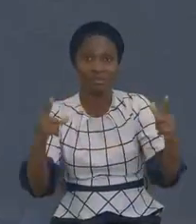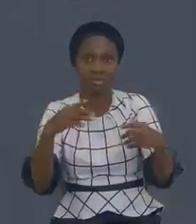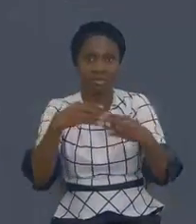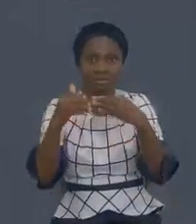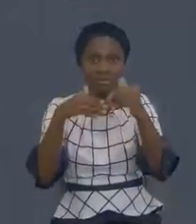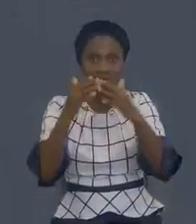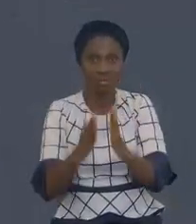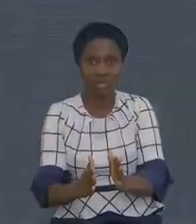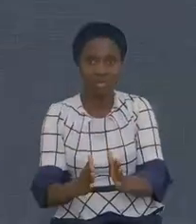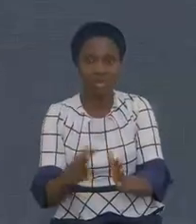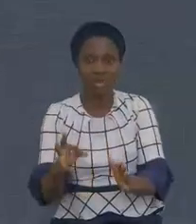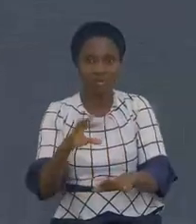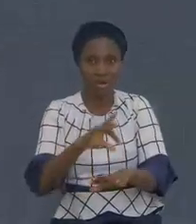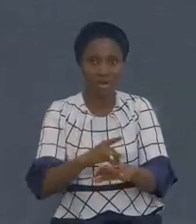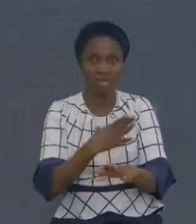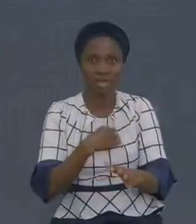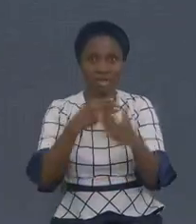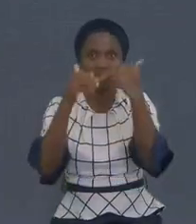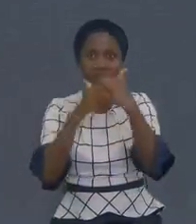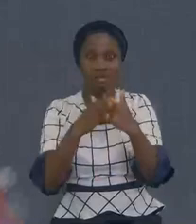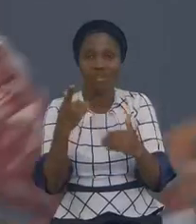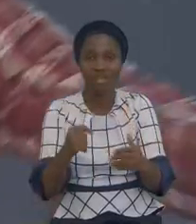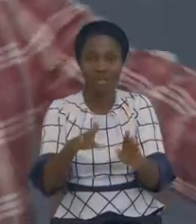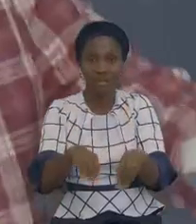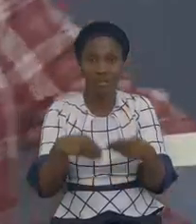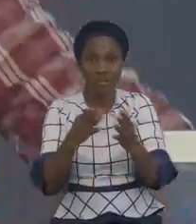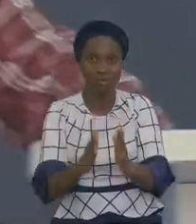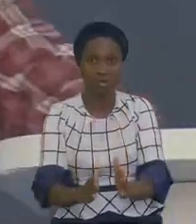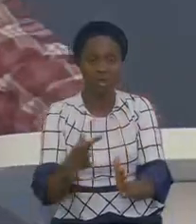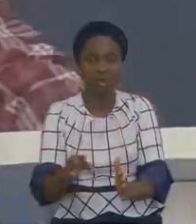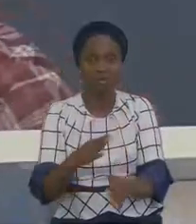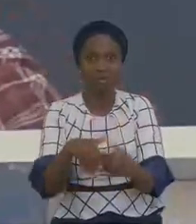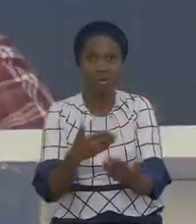Celui qui a pourvu toutes choses sur la terre et dans le ciel.